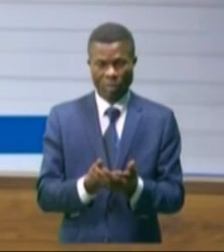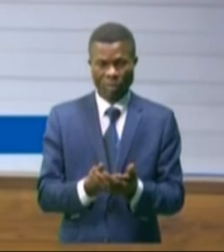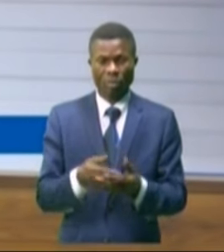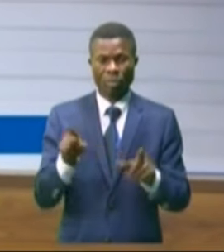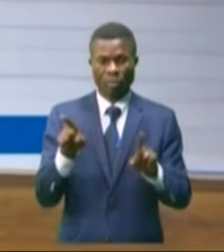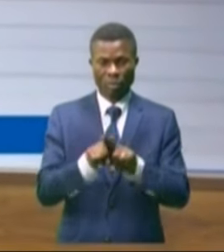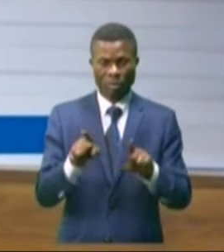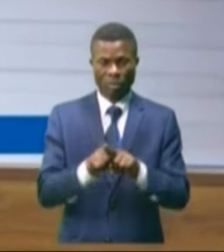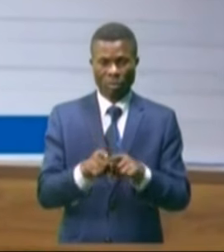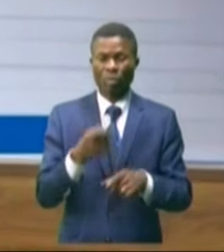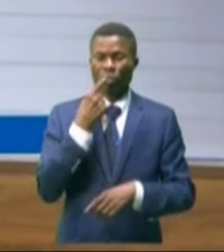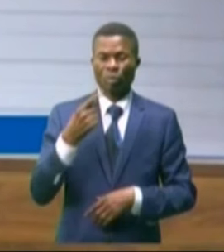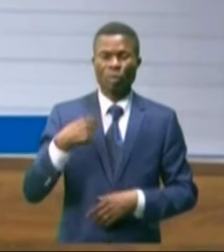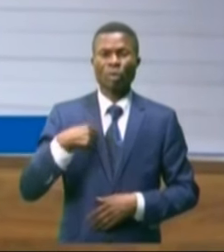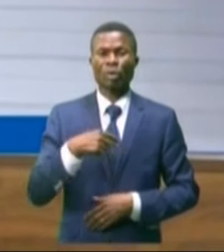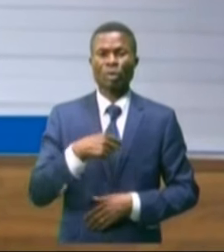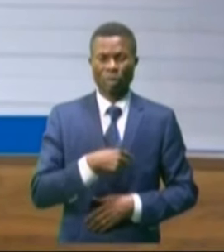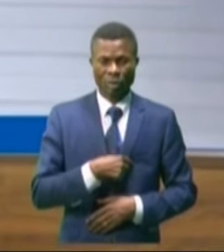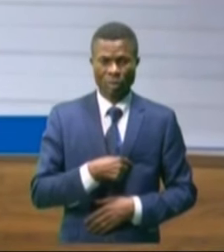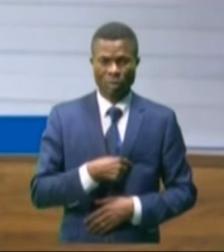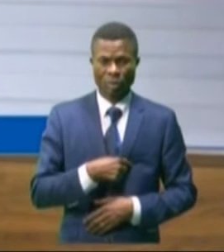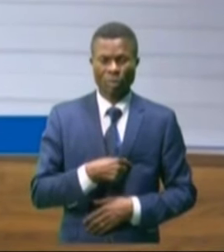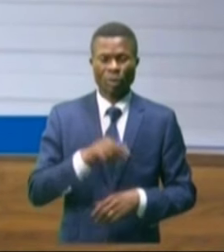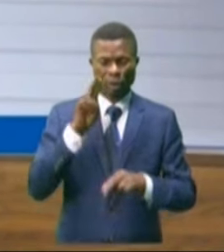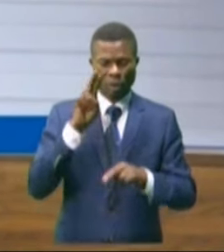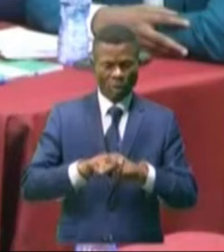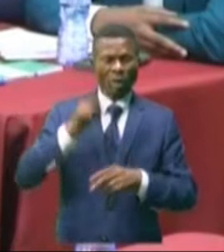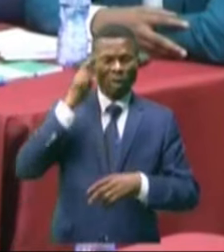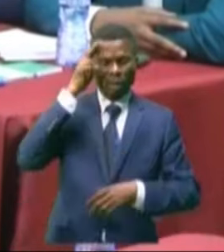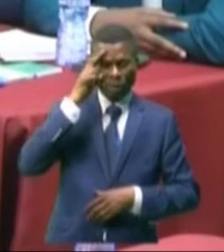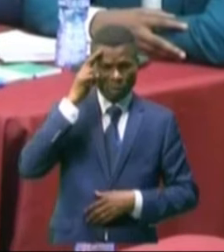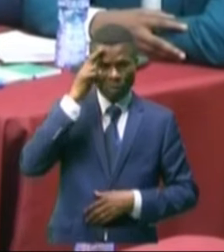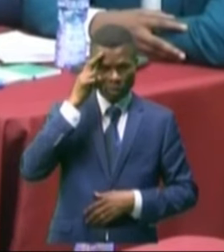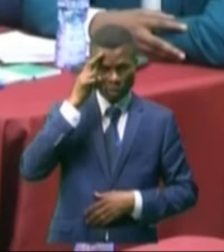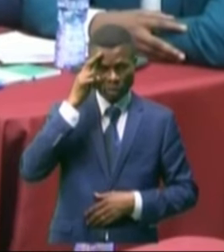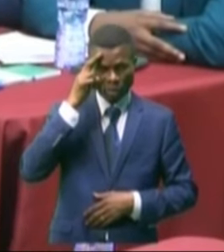ici, en train de réfléchir